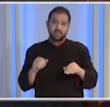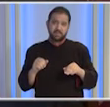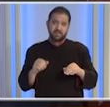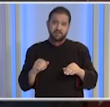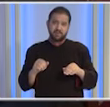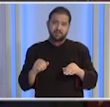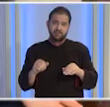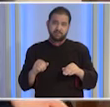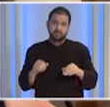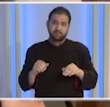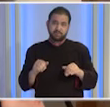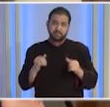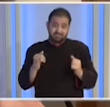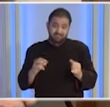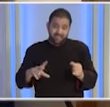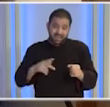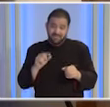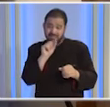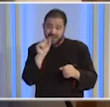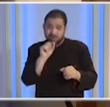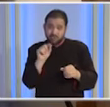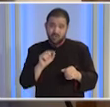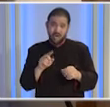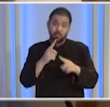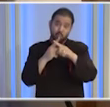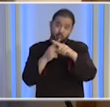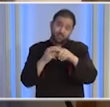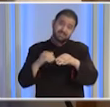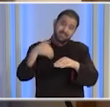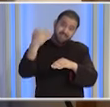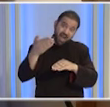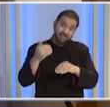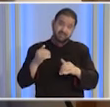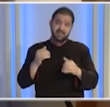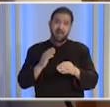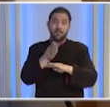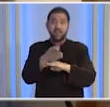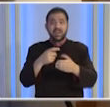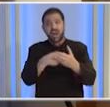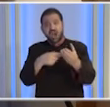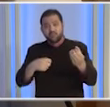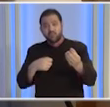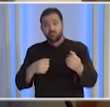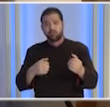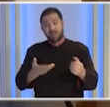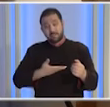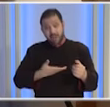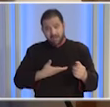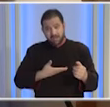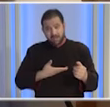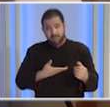restul. Ăsta e rezultatul. Și plus de asta, prin avortul, prin asta, părinte,